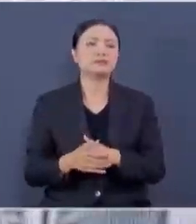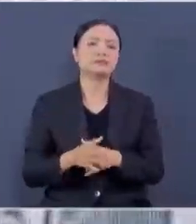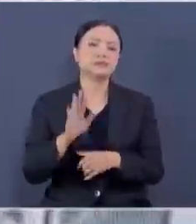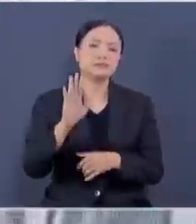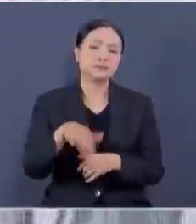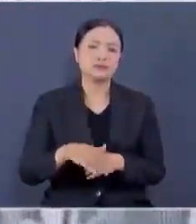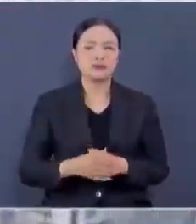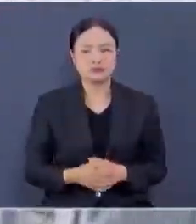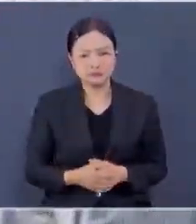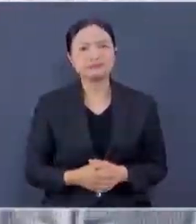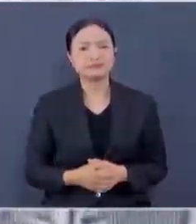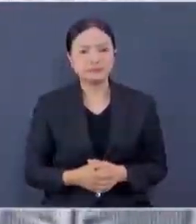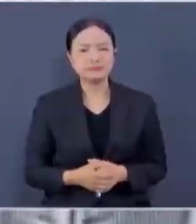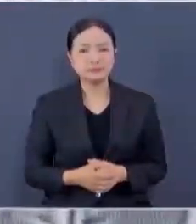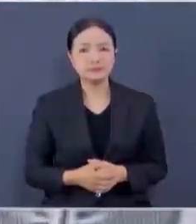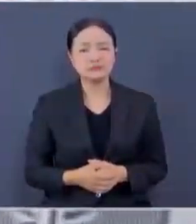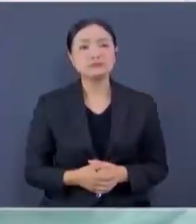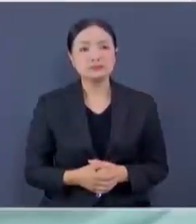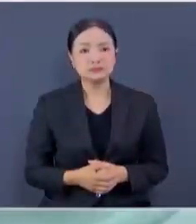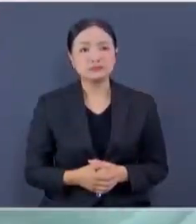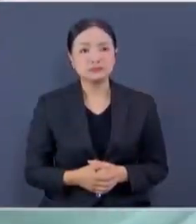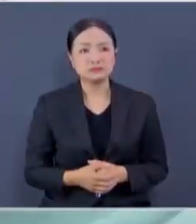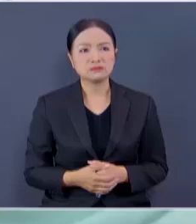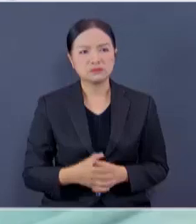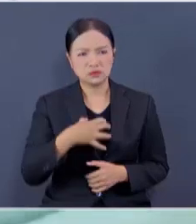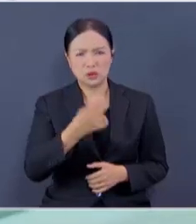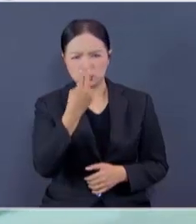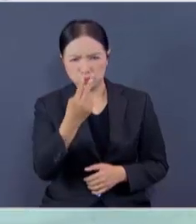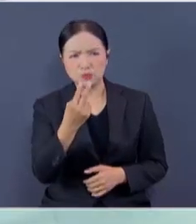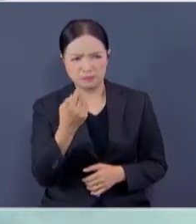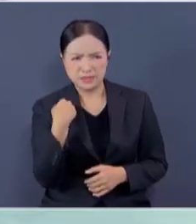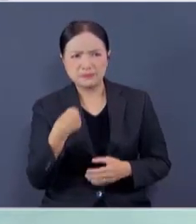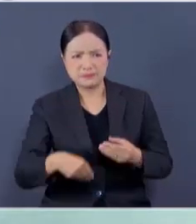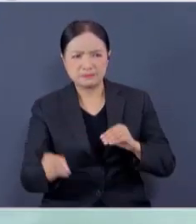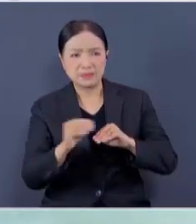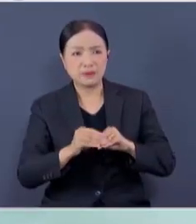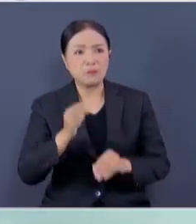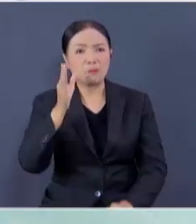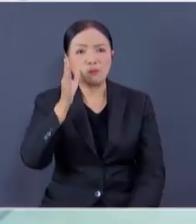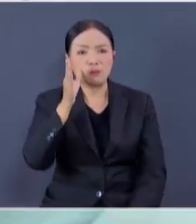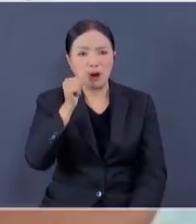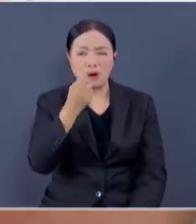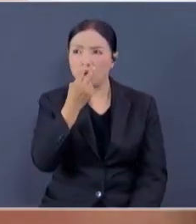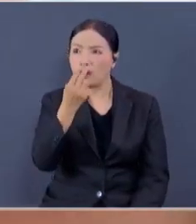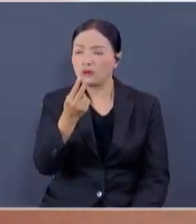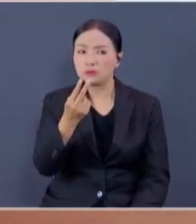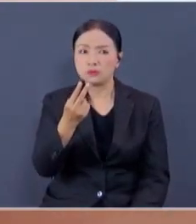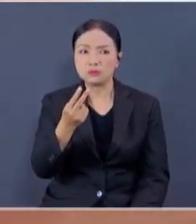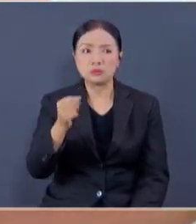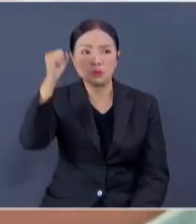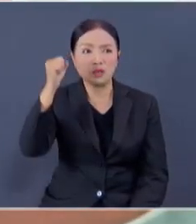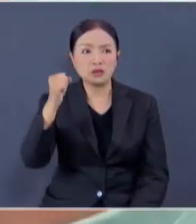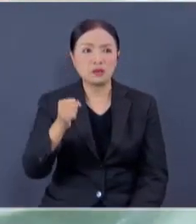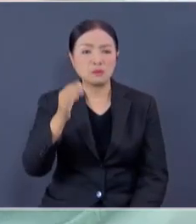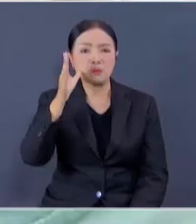พุ่งมาชนรถจักรยานยนต์ของ2พ่อลูกเดี๋ยวอยากให้ดูอีกมุมนึงเมื่อกี้นี้เพราะคนเป็นพ่อนะคุณผู้ชมพ่อเห็นรถเมย์พุ่งออกมาสัญช